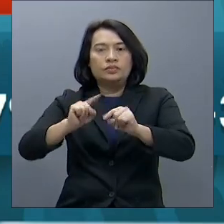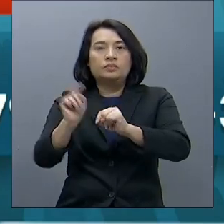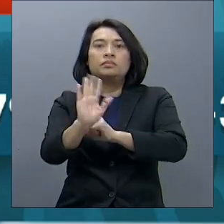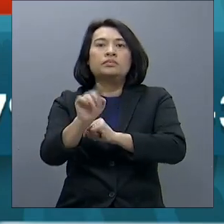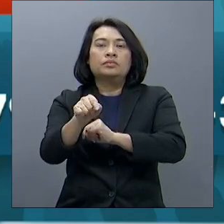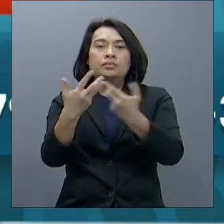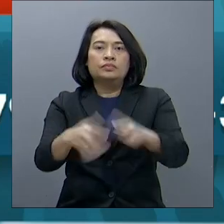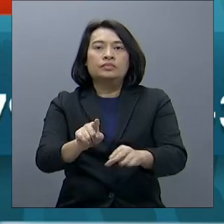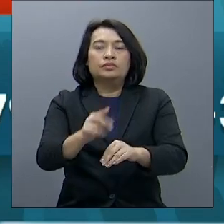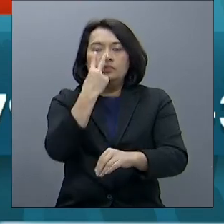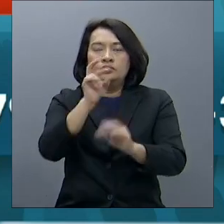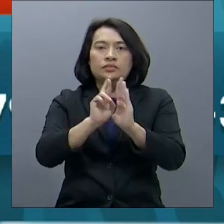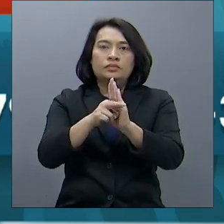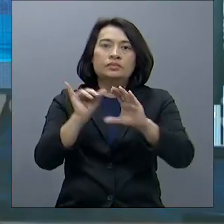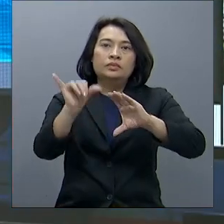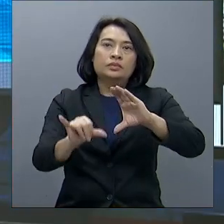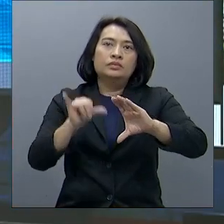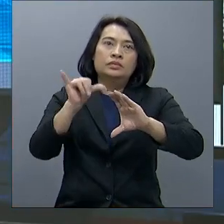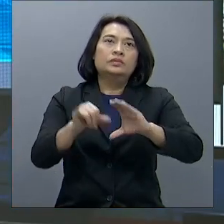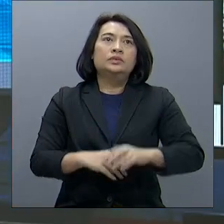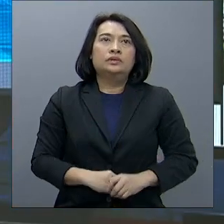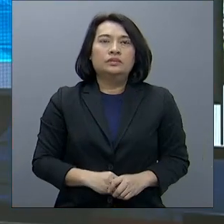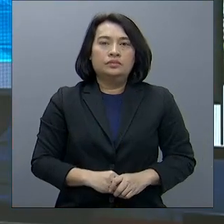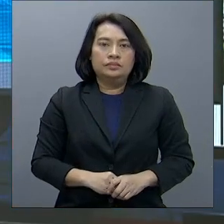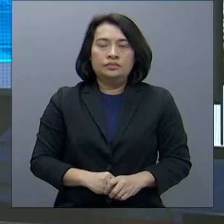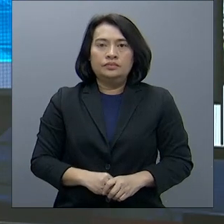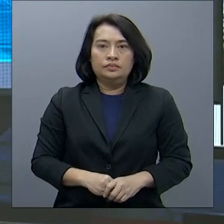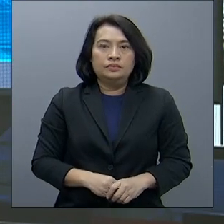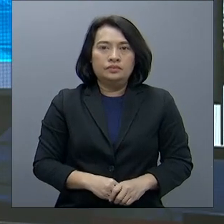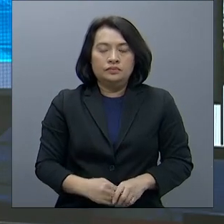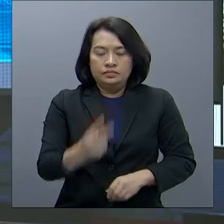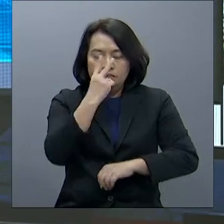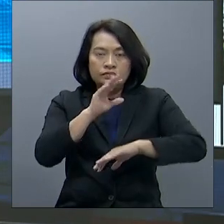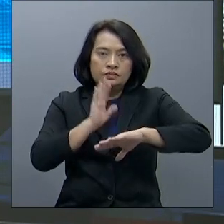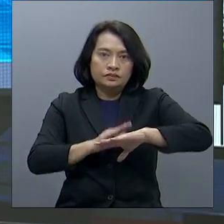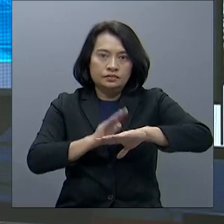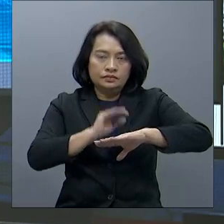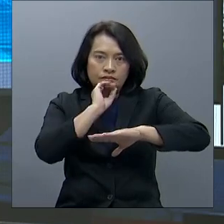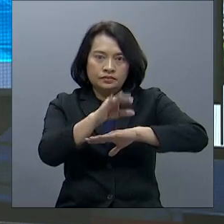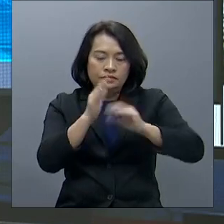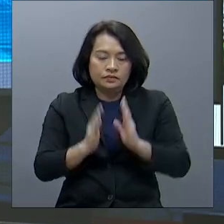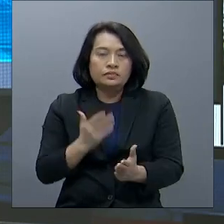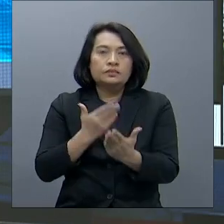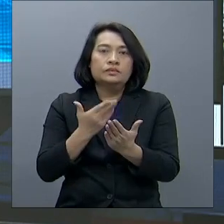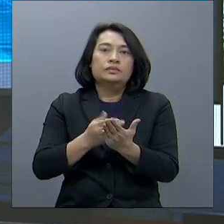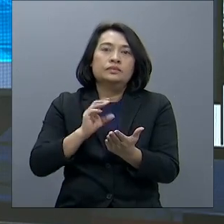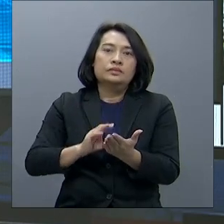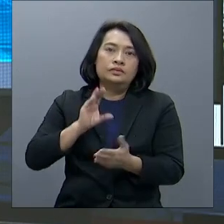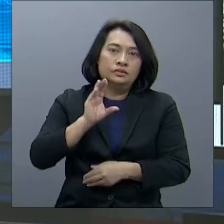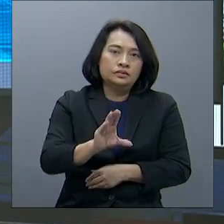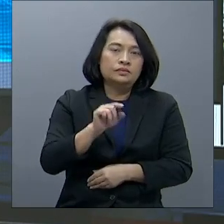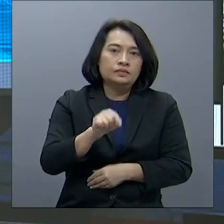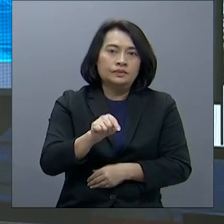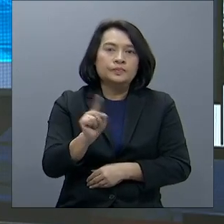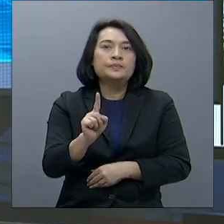แล้วก็ TikTok ด้วยนะคะเอาล่ะคุณผู้ชมคะเรื่องนี้เตือนภัยกันหน่อยสำหรับนักลงทุนหลายๆคนหลาย